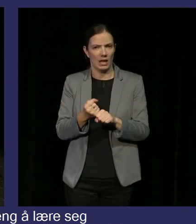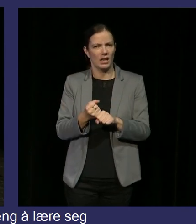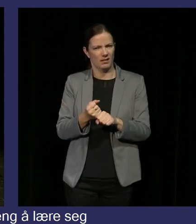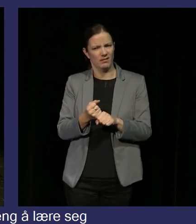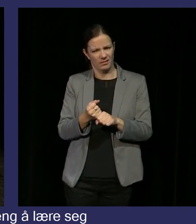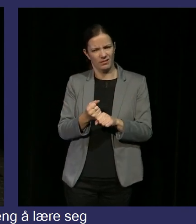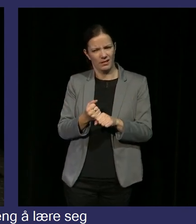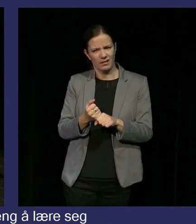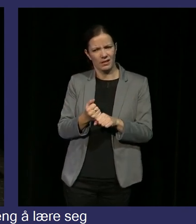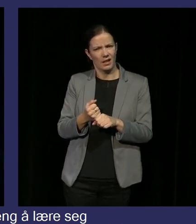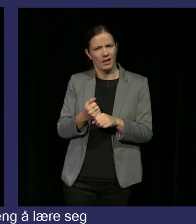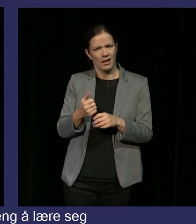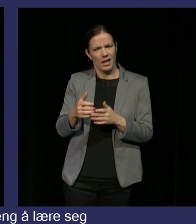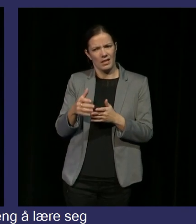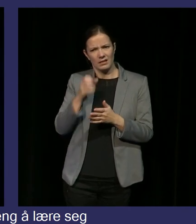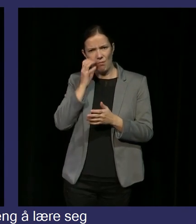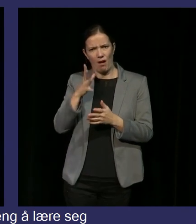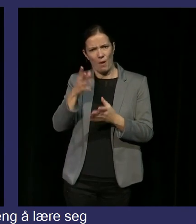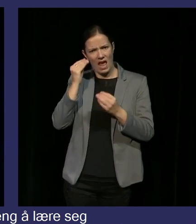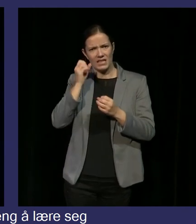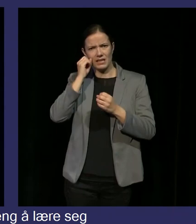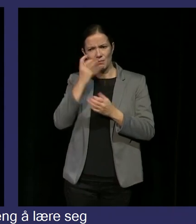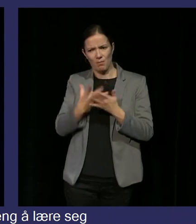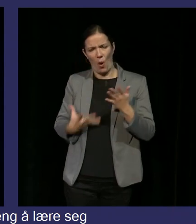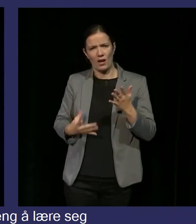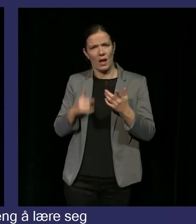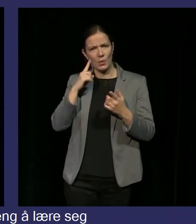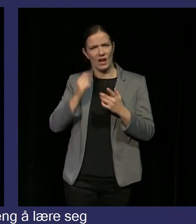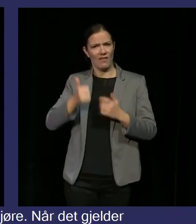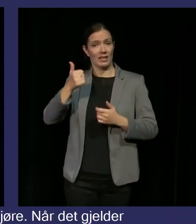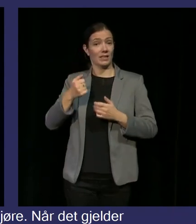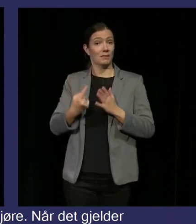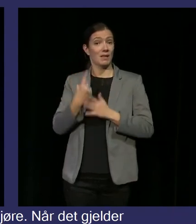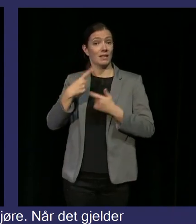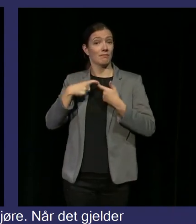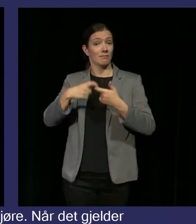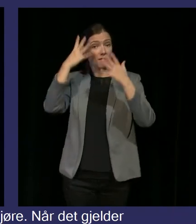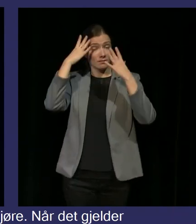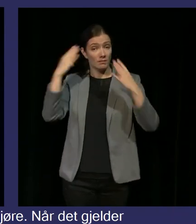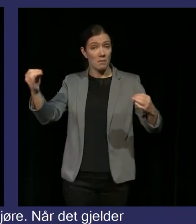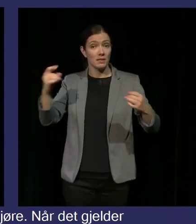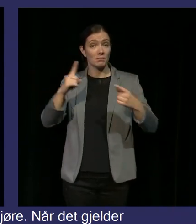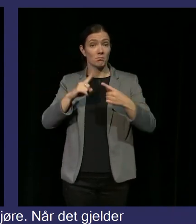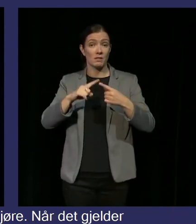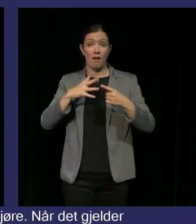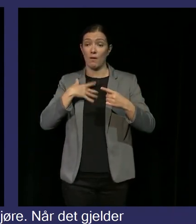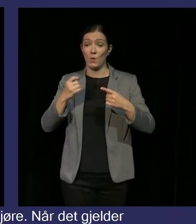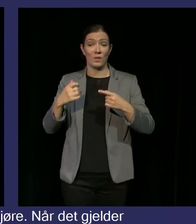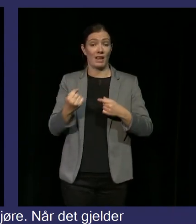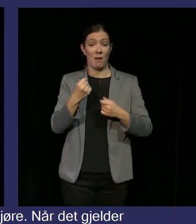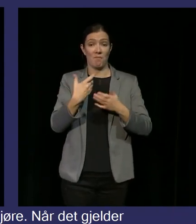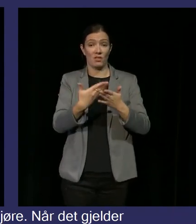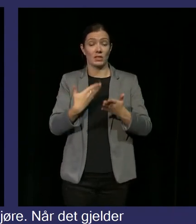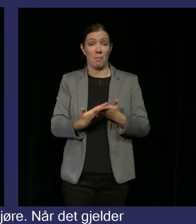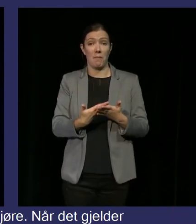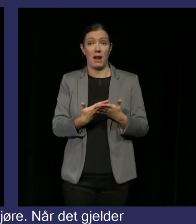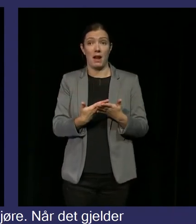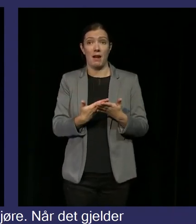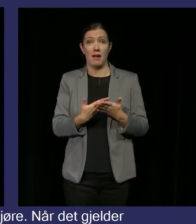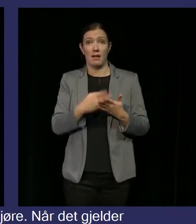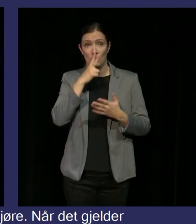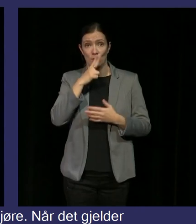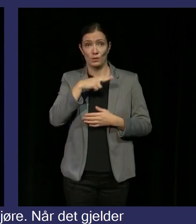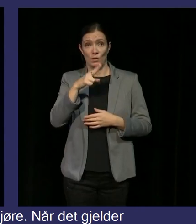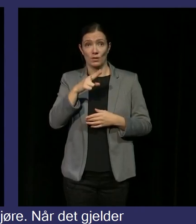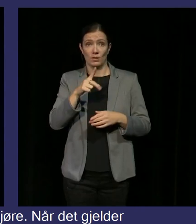da, å lære seg det her språket, det tror jeg ganske viktig, kanskje særlig for samisk. Og så finnes det jo også noen grep vi kan gjøre. Altså når det gjelder